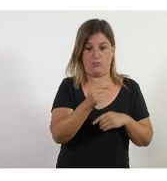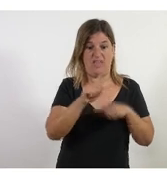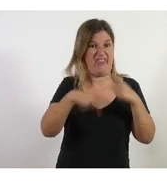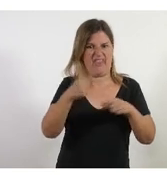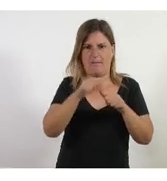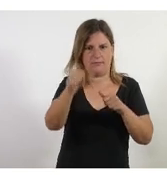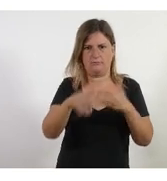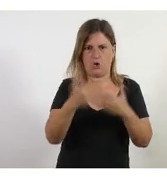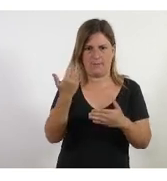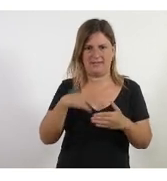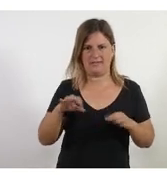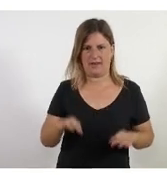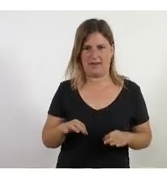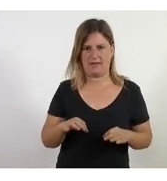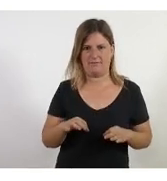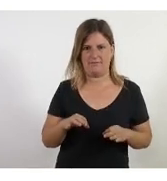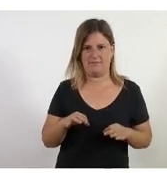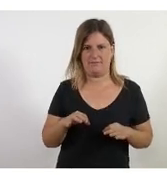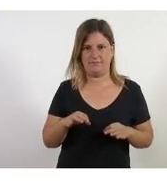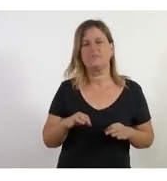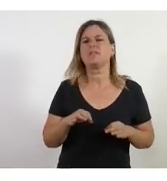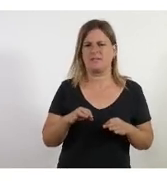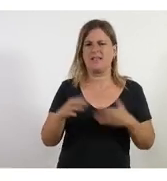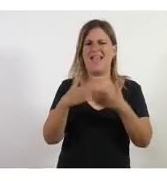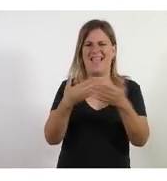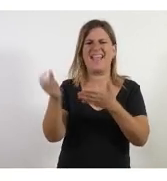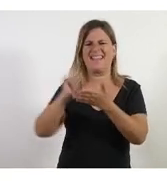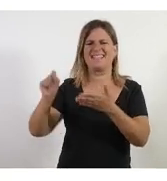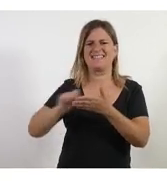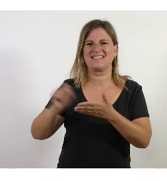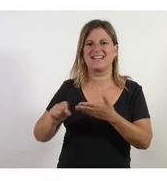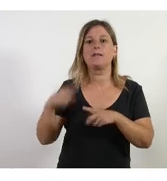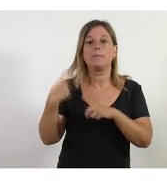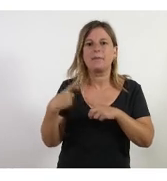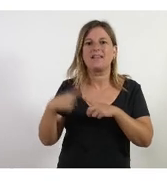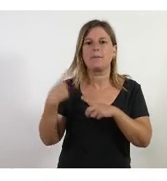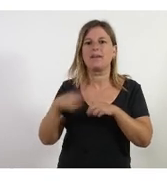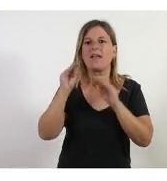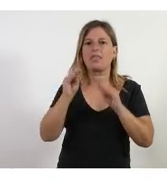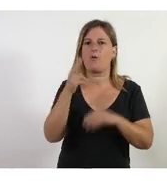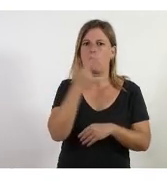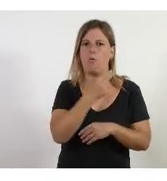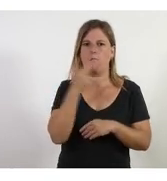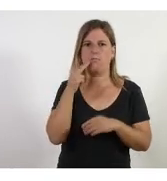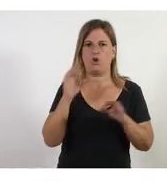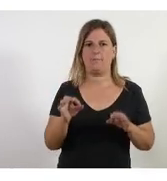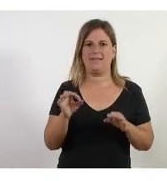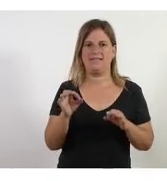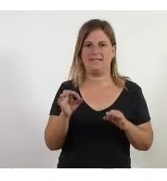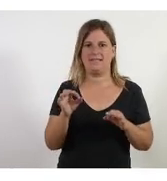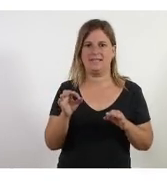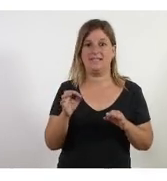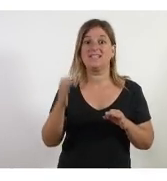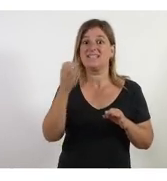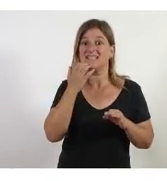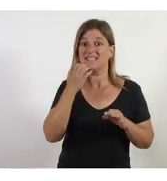demà. I saps què? Posa-ho per escrit. Per què? Perquè és el teu compromís. I si tens tauleta de nit com jo, tu poses la